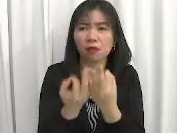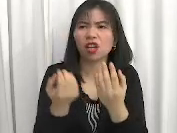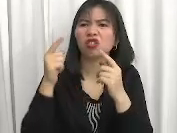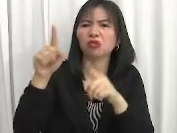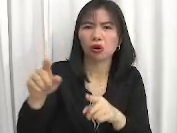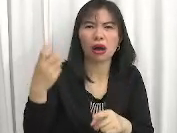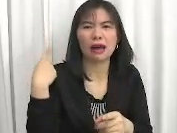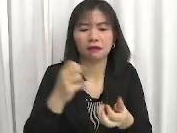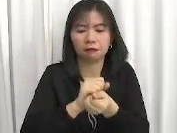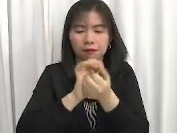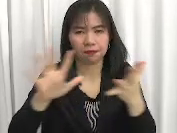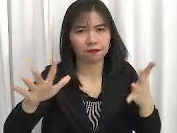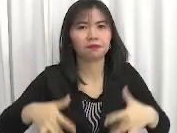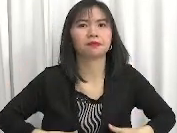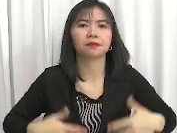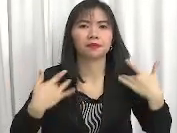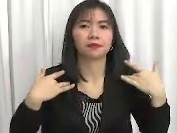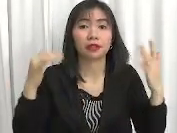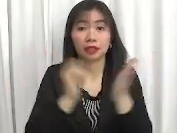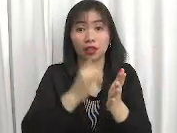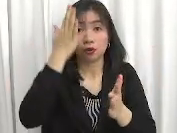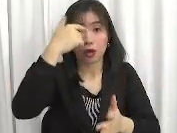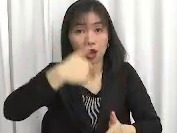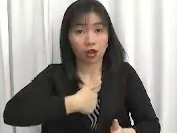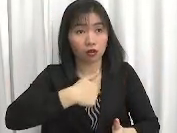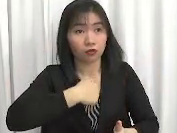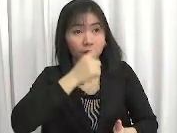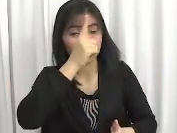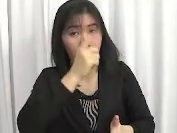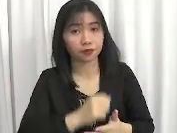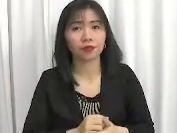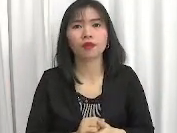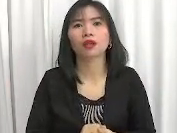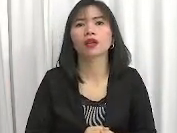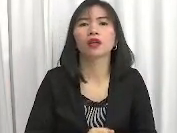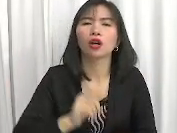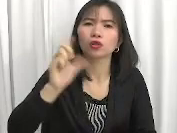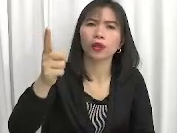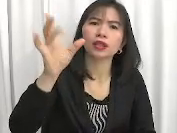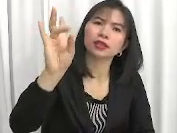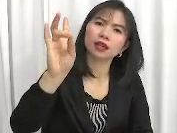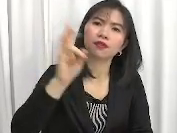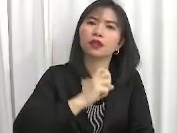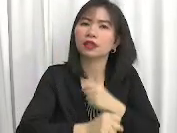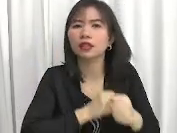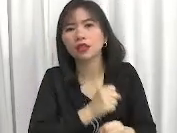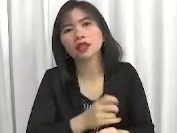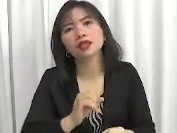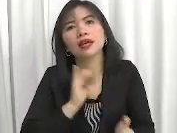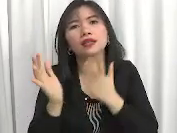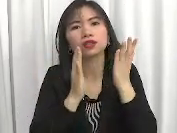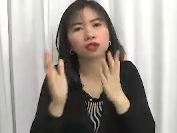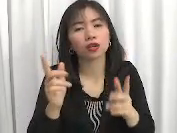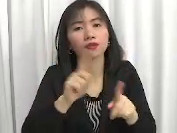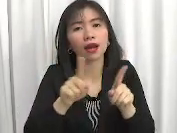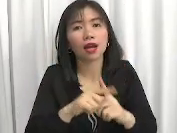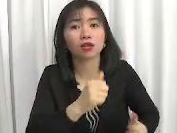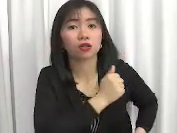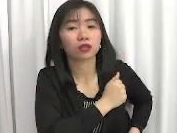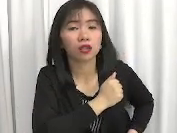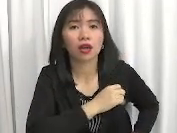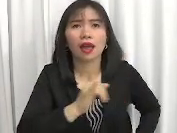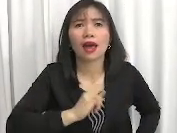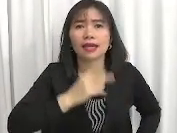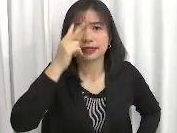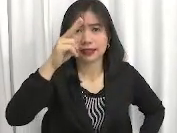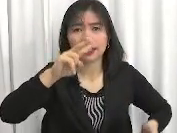sa loob ng 27 years na pagseserbisyo ko ay nakita ko yung buhay ng sundalo, no? At nakita ko